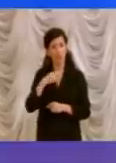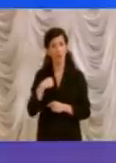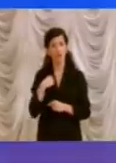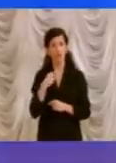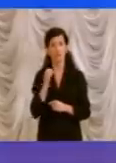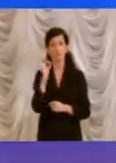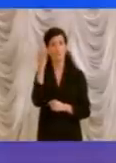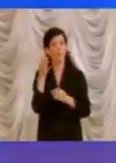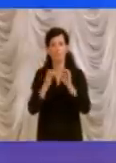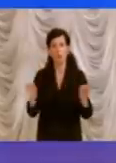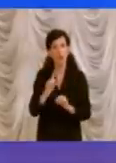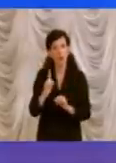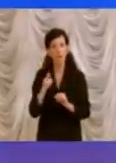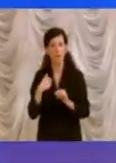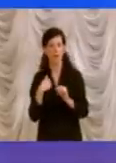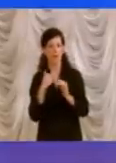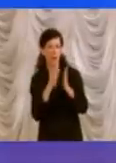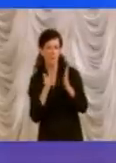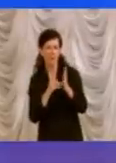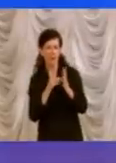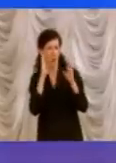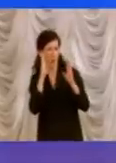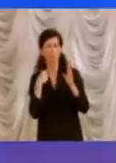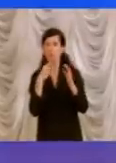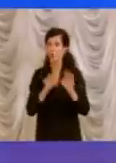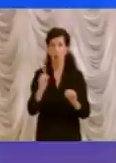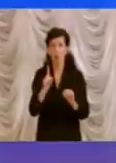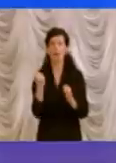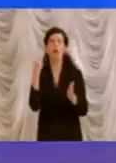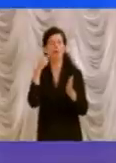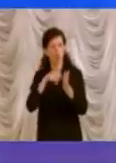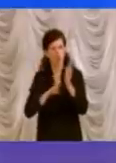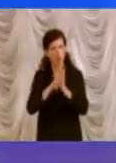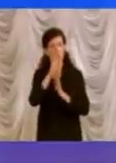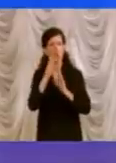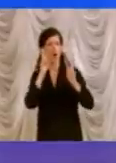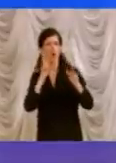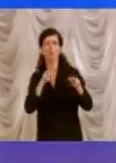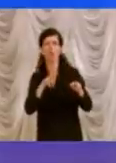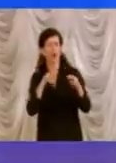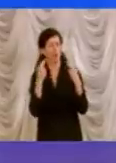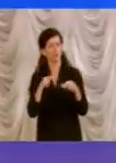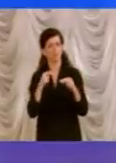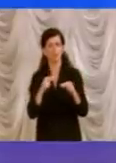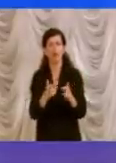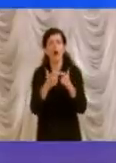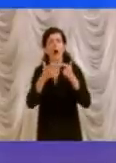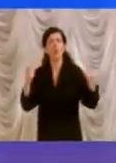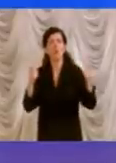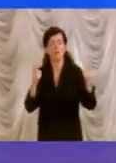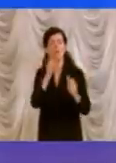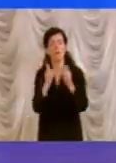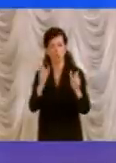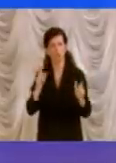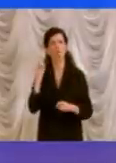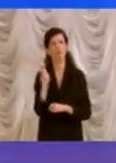non rispettiamo le precauzioni la curva risalirà e poter andare fuori controllo aumenteranno i nostri morti i